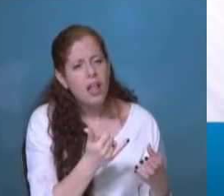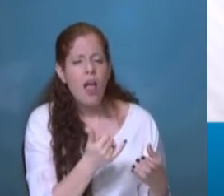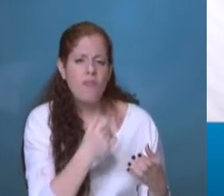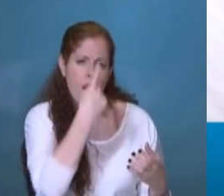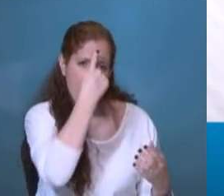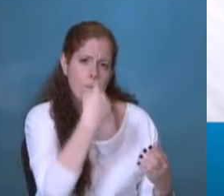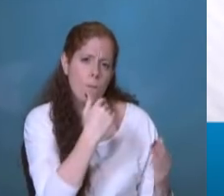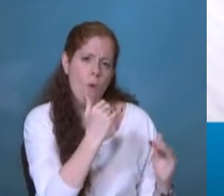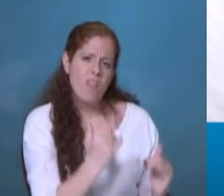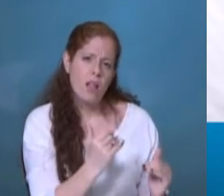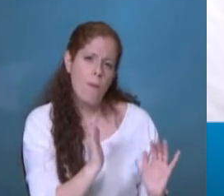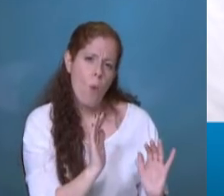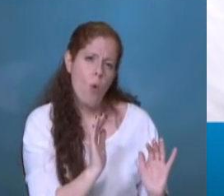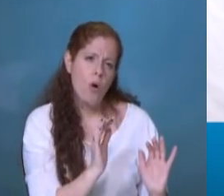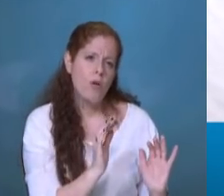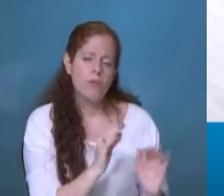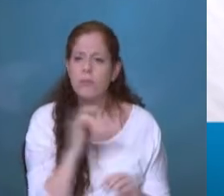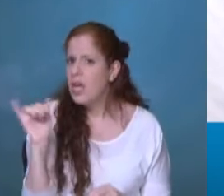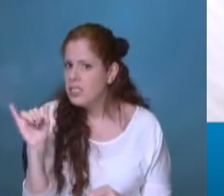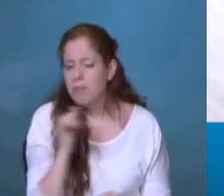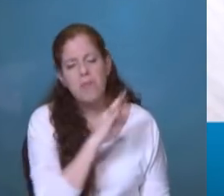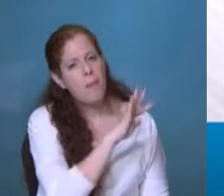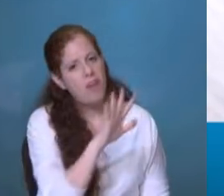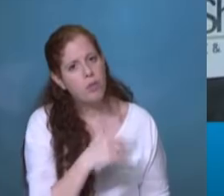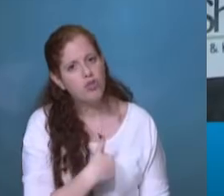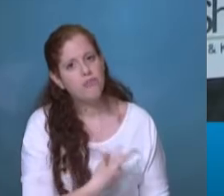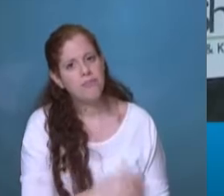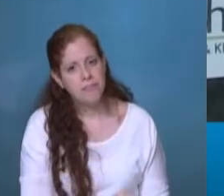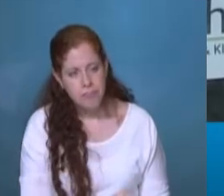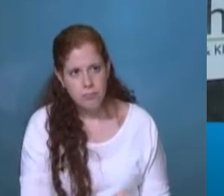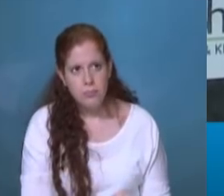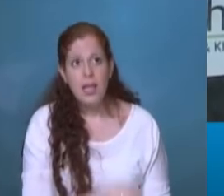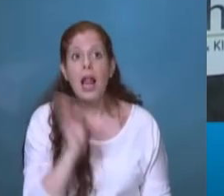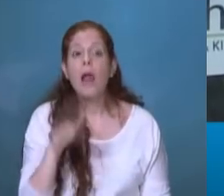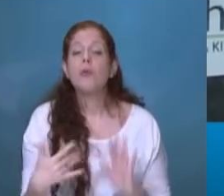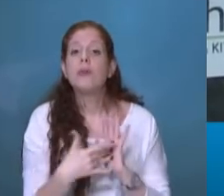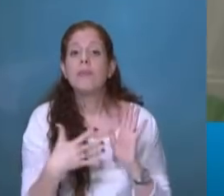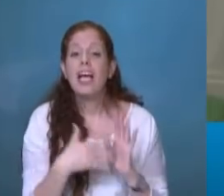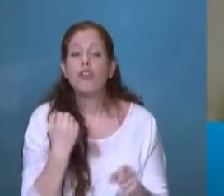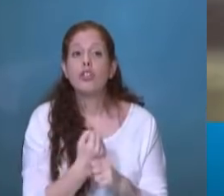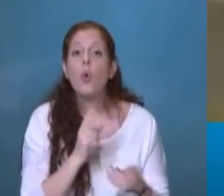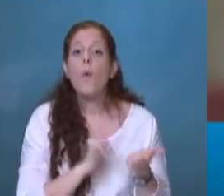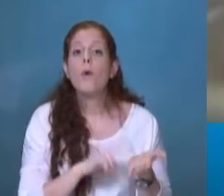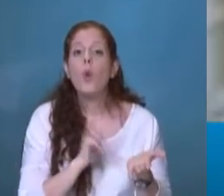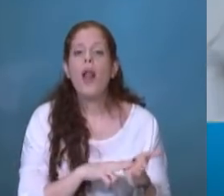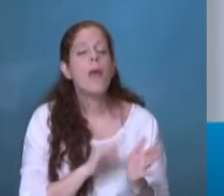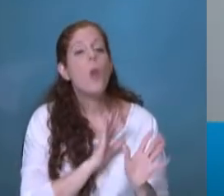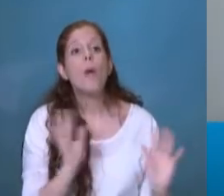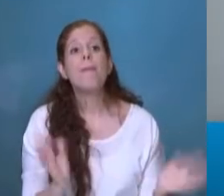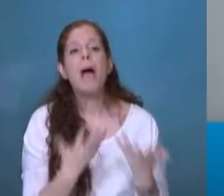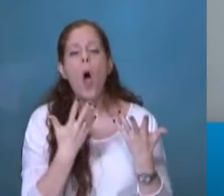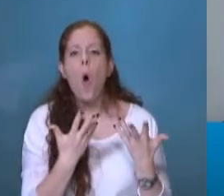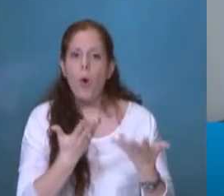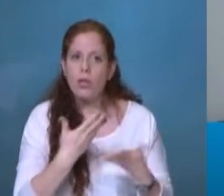אתה יודע? 45. למרות זה, מבדיקה שערכנו, קופות החולים לא ממהרות לאמץ את ההנחיות